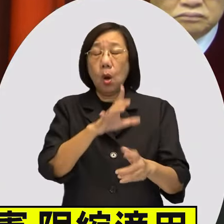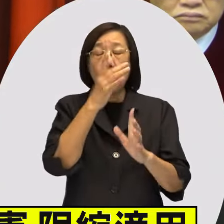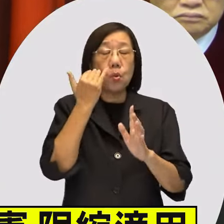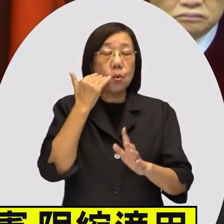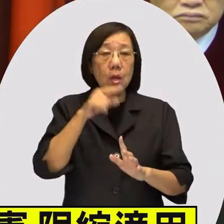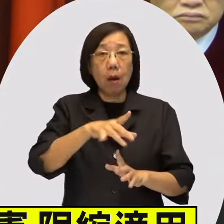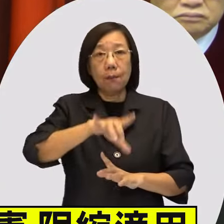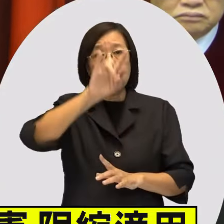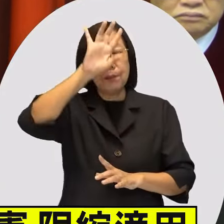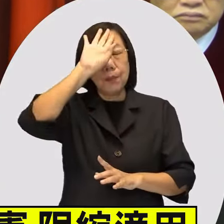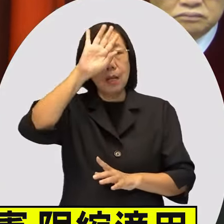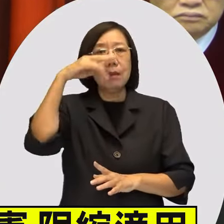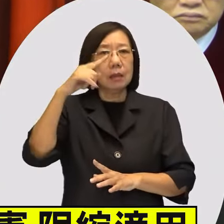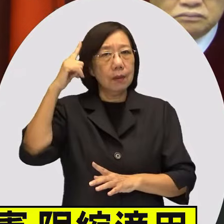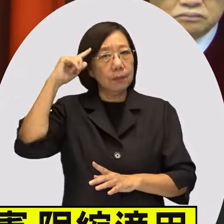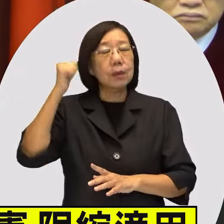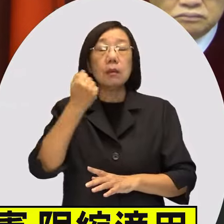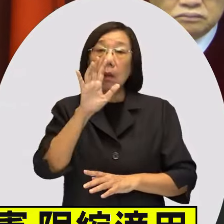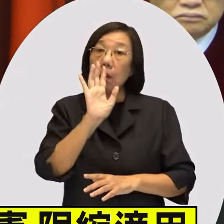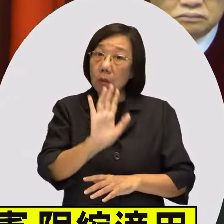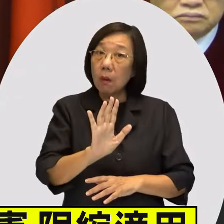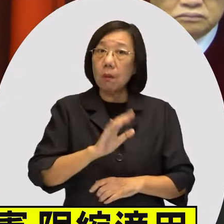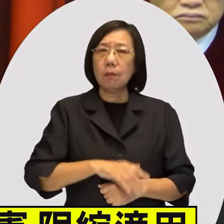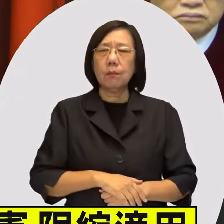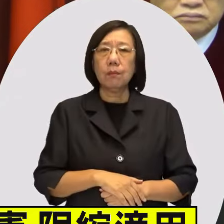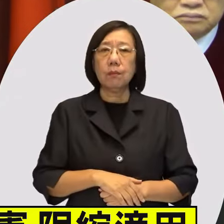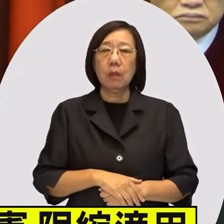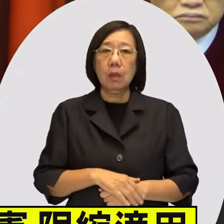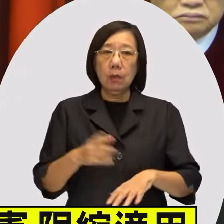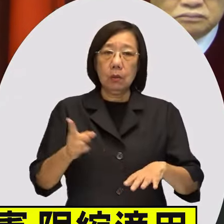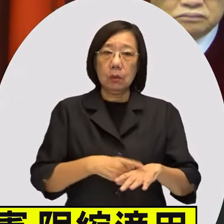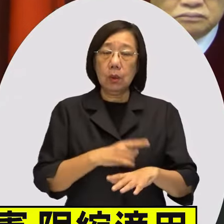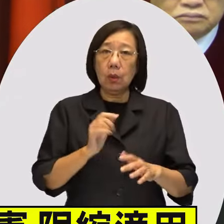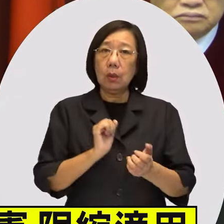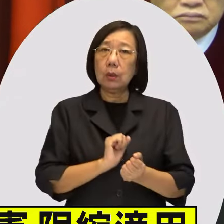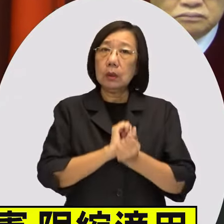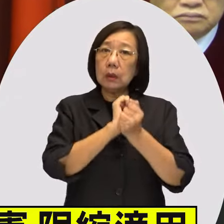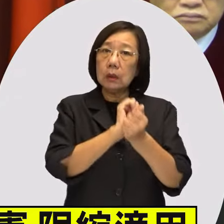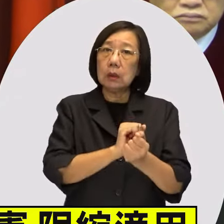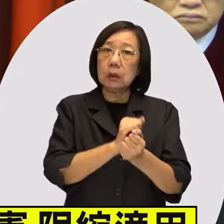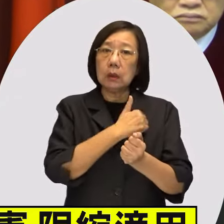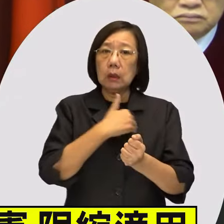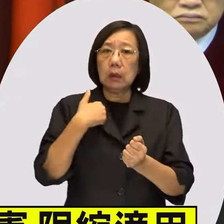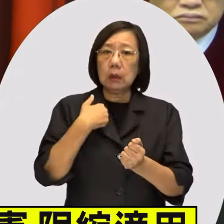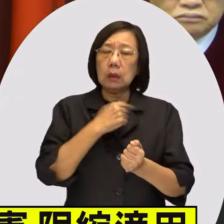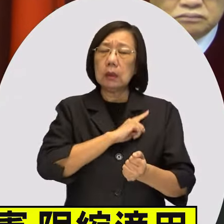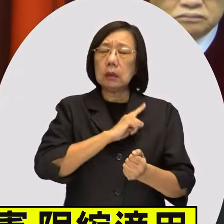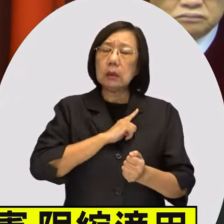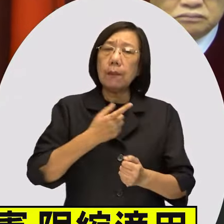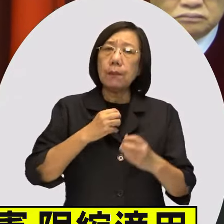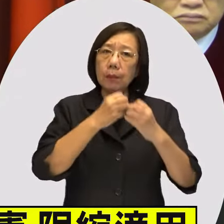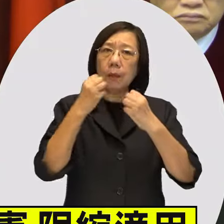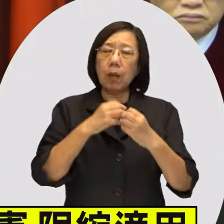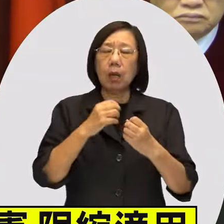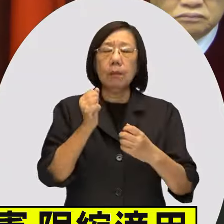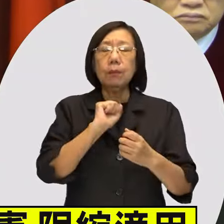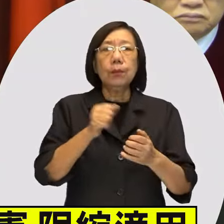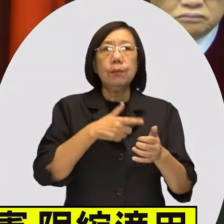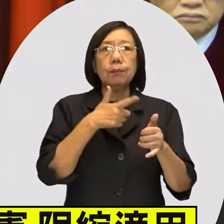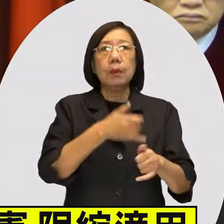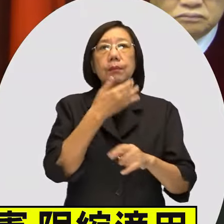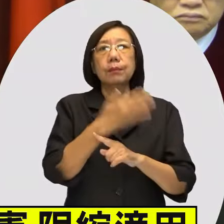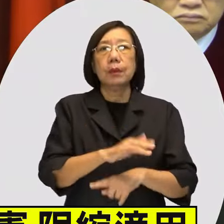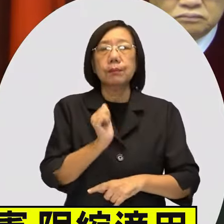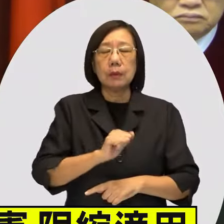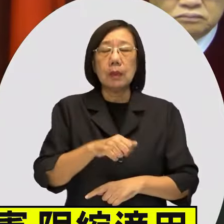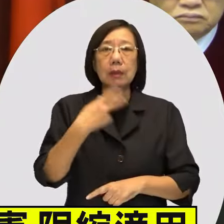障碍或其他心智缺陷之情形，致其受刑能力有所欠缺者，不得执行死刑。刑